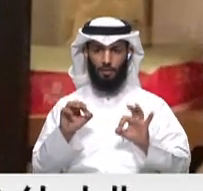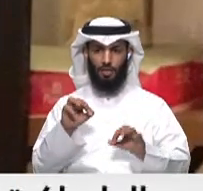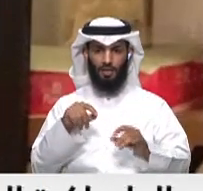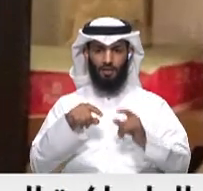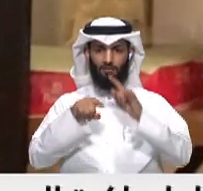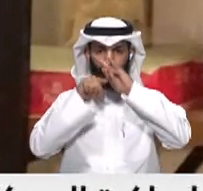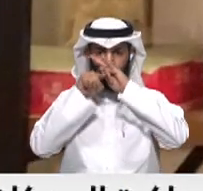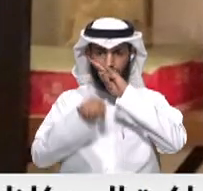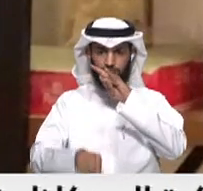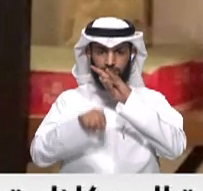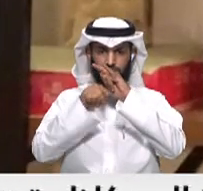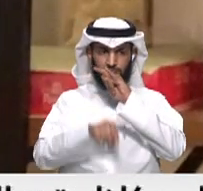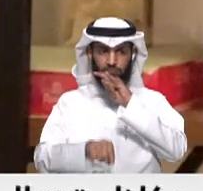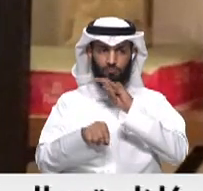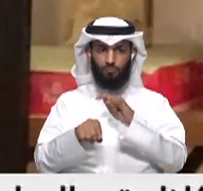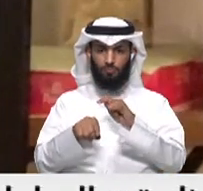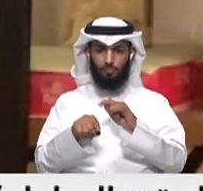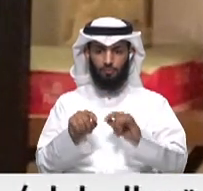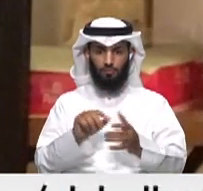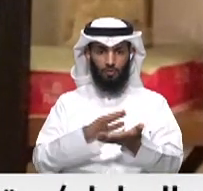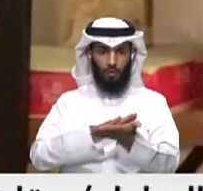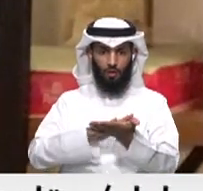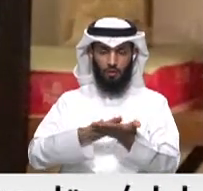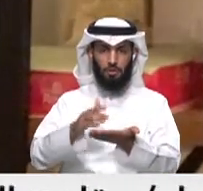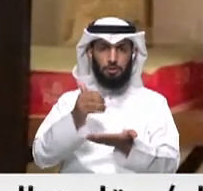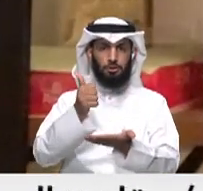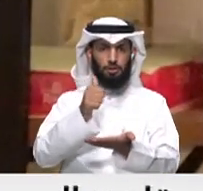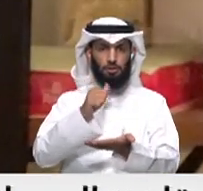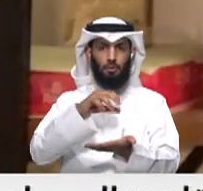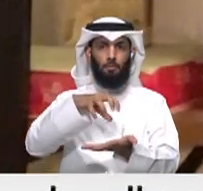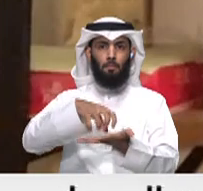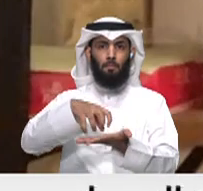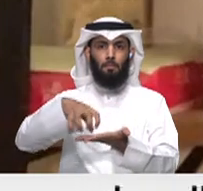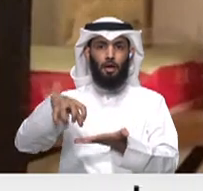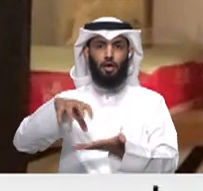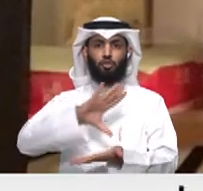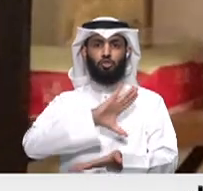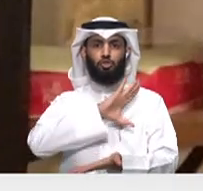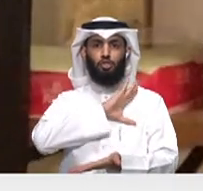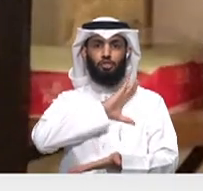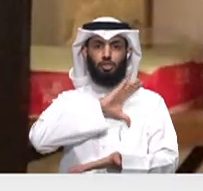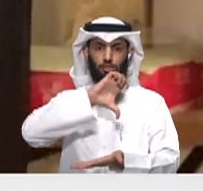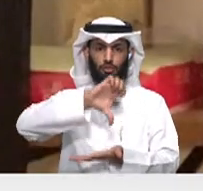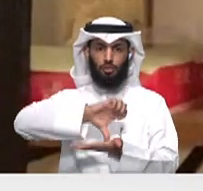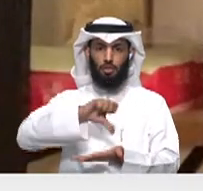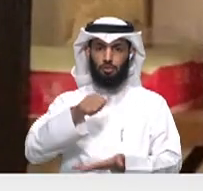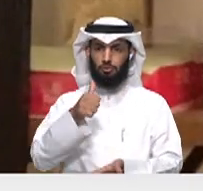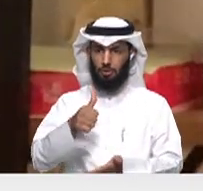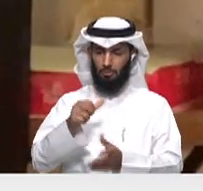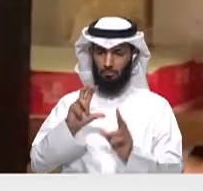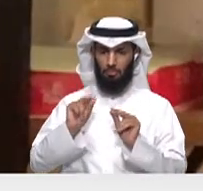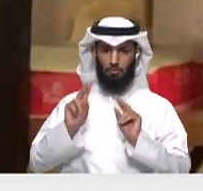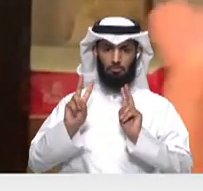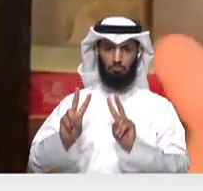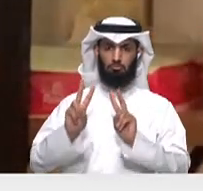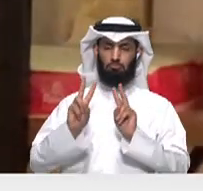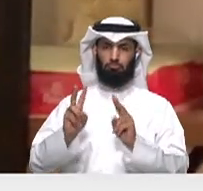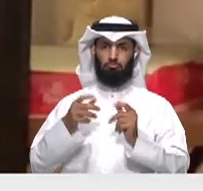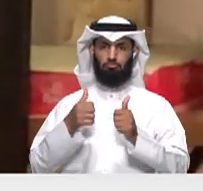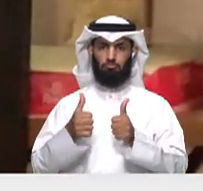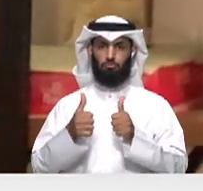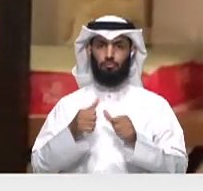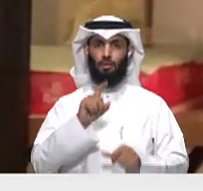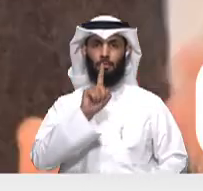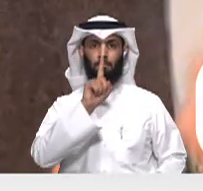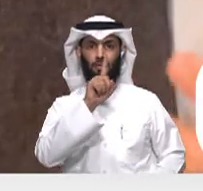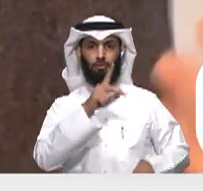استهدافها من قبل الصهاينة لم يحدث بها شيء يذكر، بل أنها لم تكاد أن تكون لم تمس أصلا، بينما يقول الصهاينة بأنهم